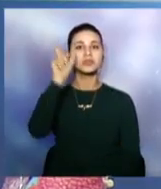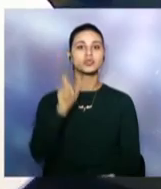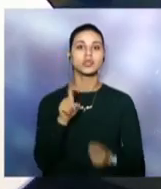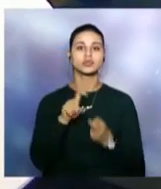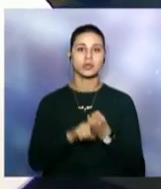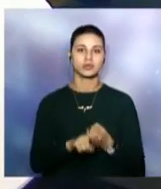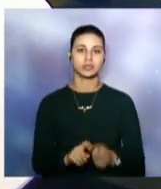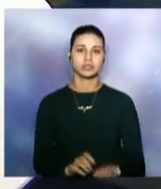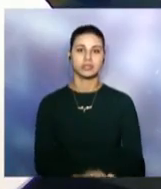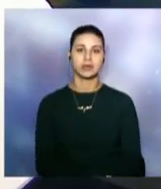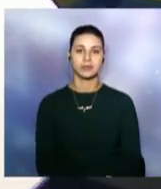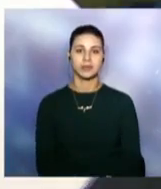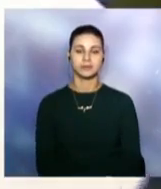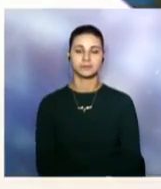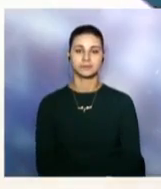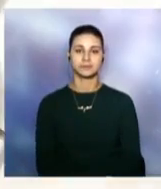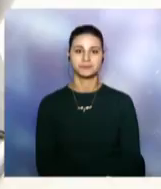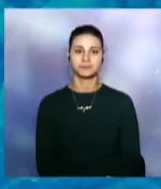უკავშირდება.